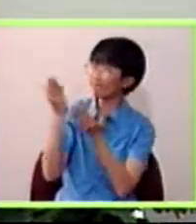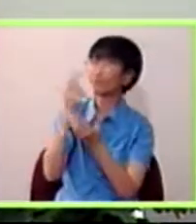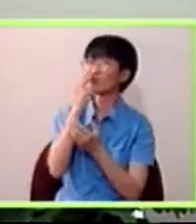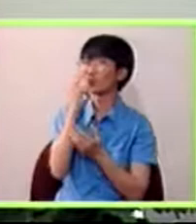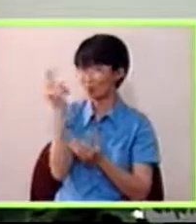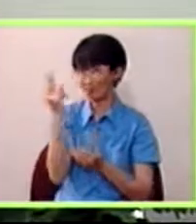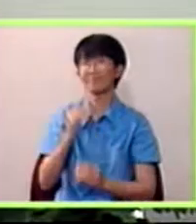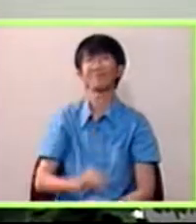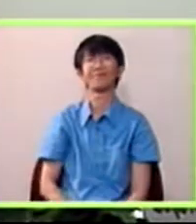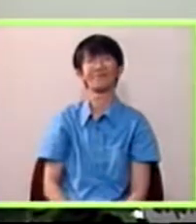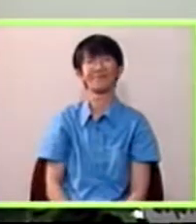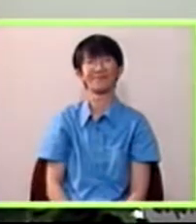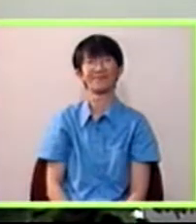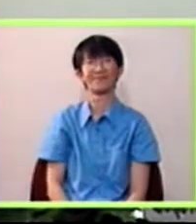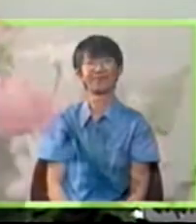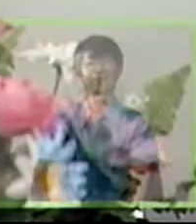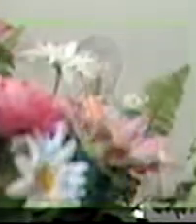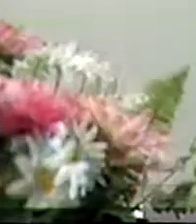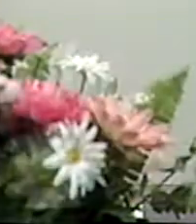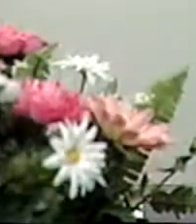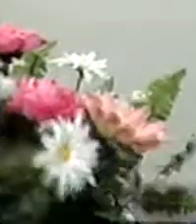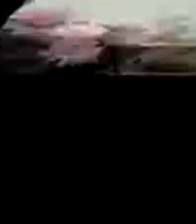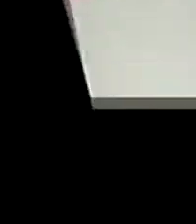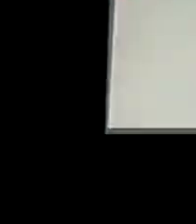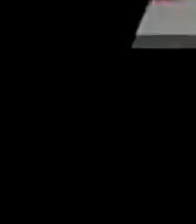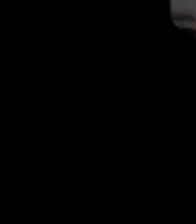ชีพนำมาเสนอขอเชิญรับชมได้เลยค่ะ